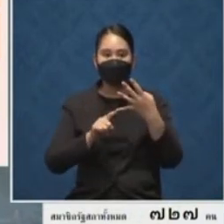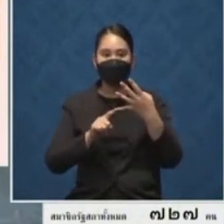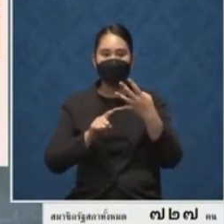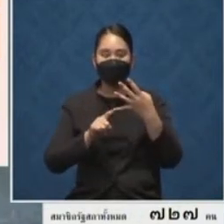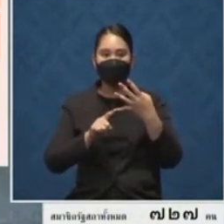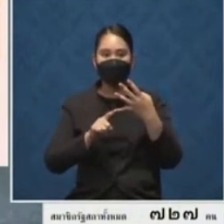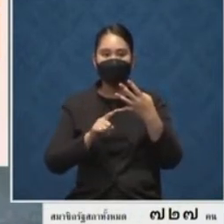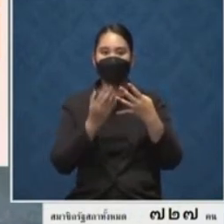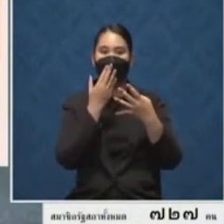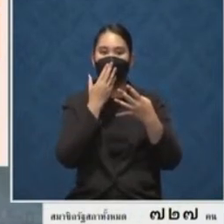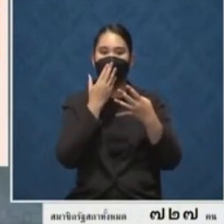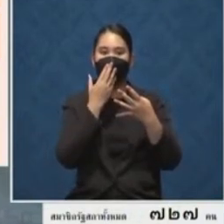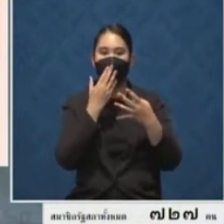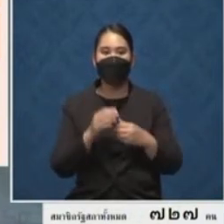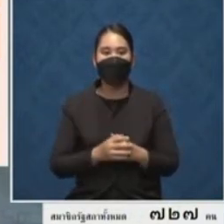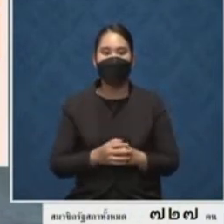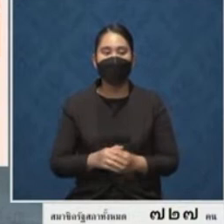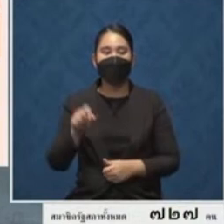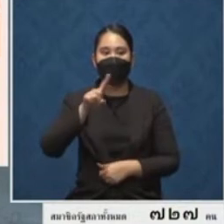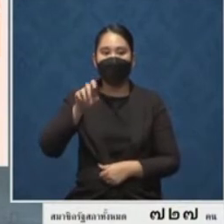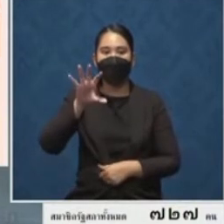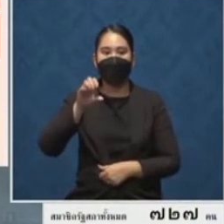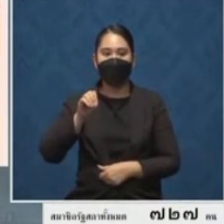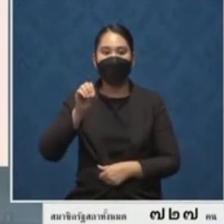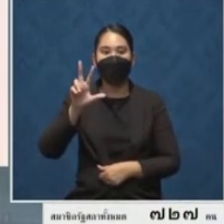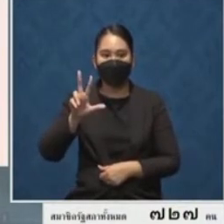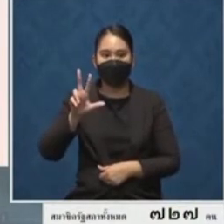ออกเสียงครับ 153นายฐานิชเทียนทอง